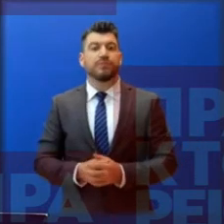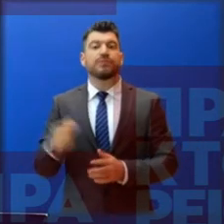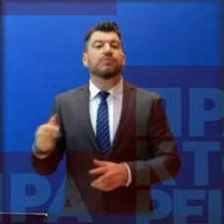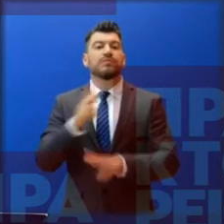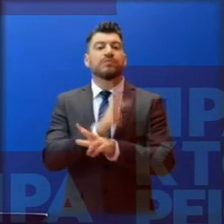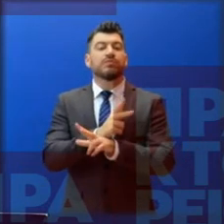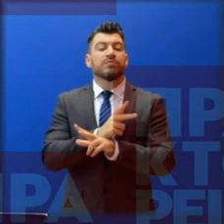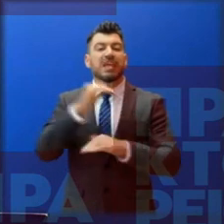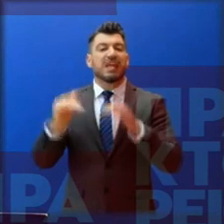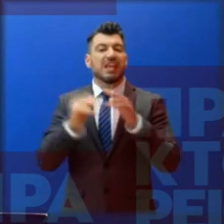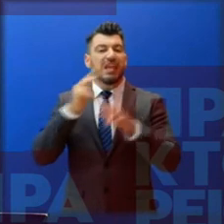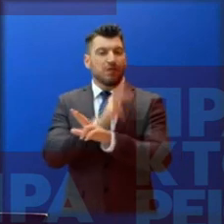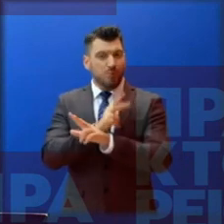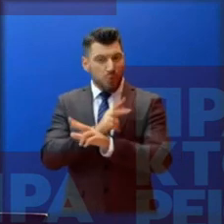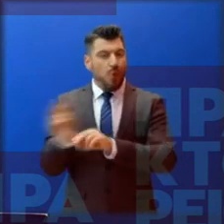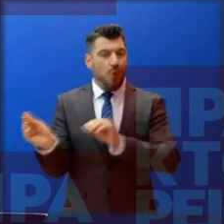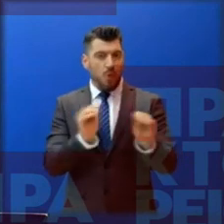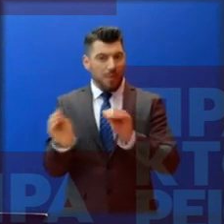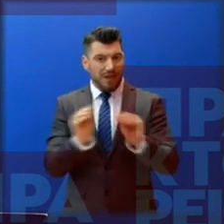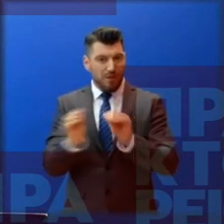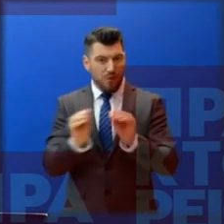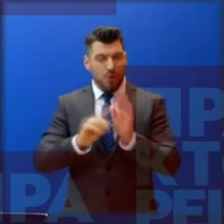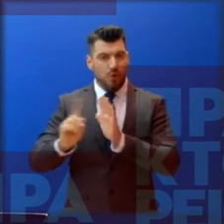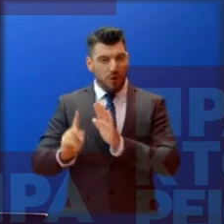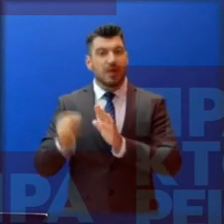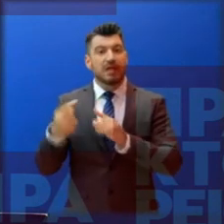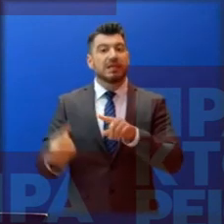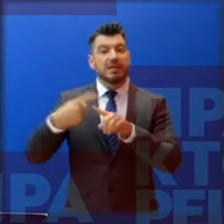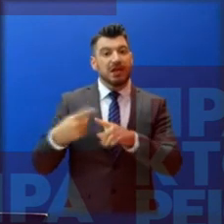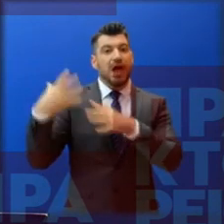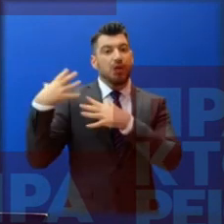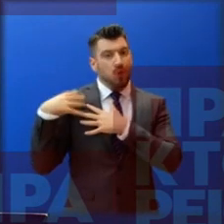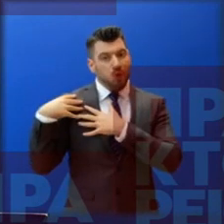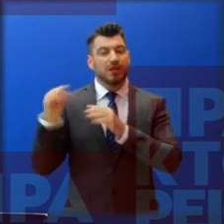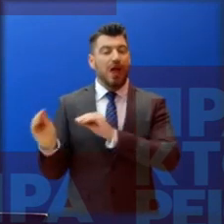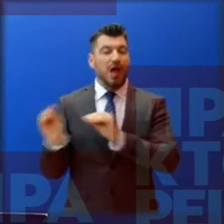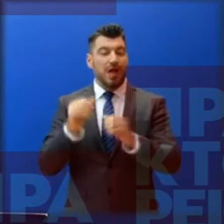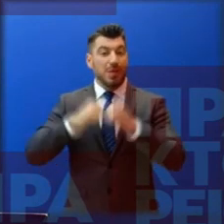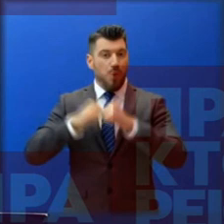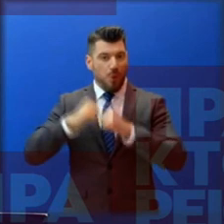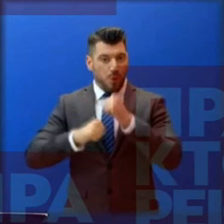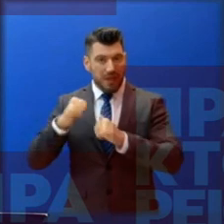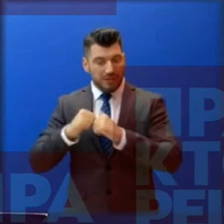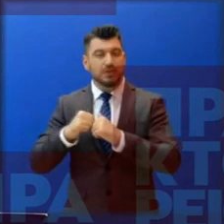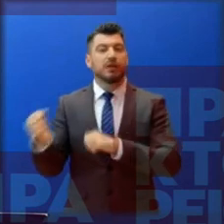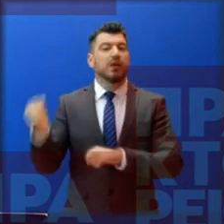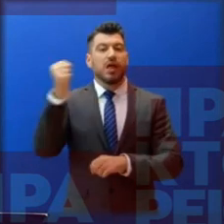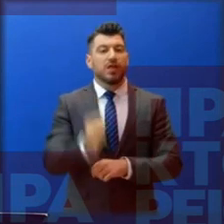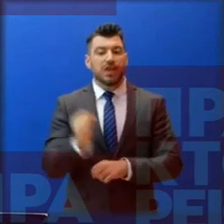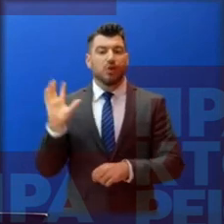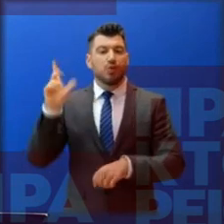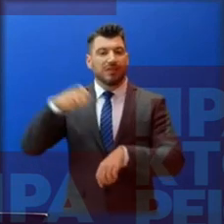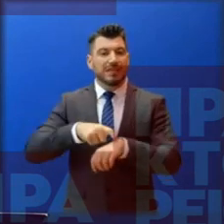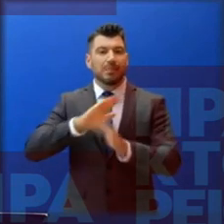Υφυπουργού στο Υπουργείο Μεταφορών και Υποδομών με αρμοδιότητα τις υποδομές. Τη θέση αναλαμβάνει ο εωσήμερα